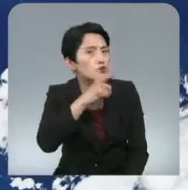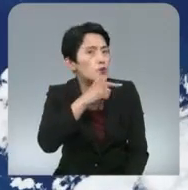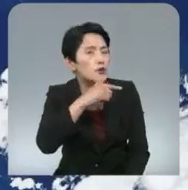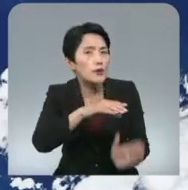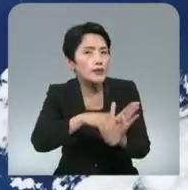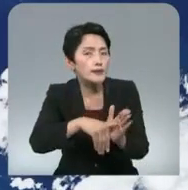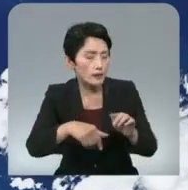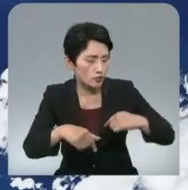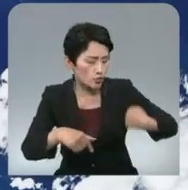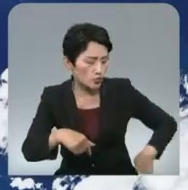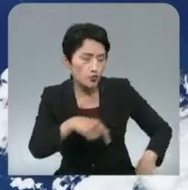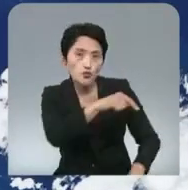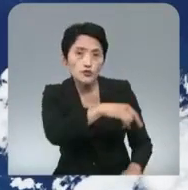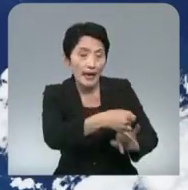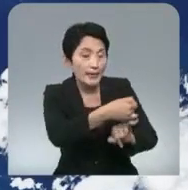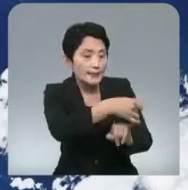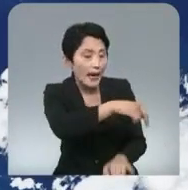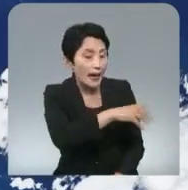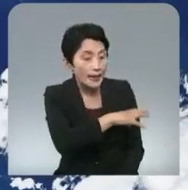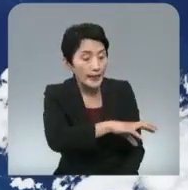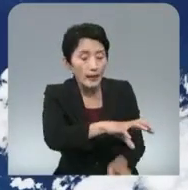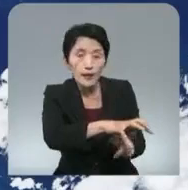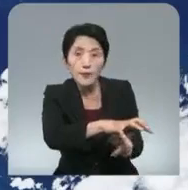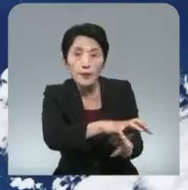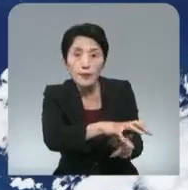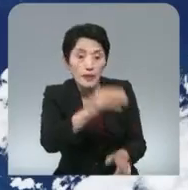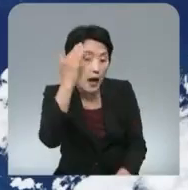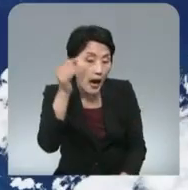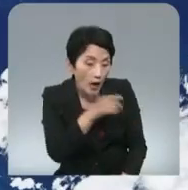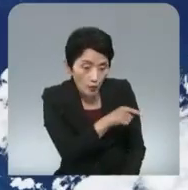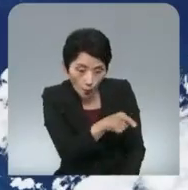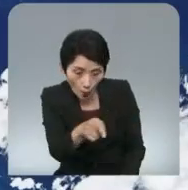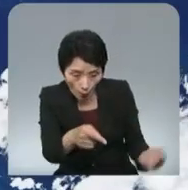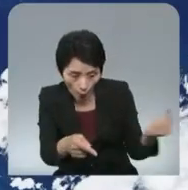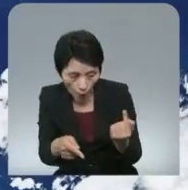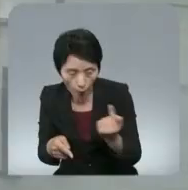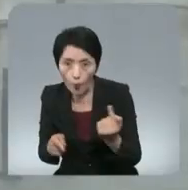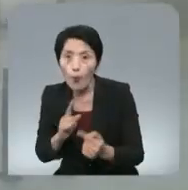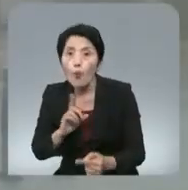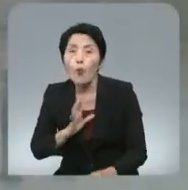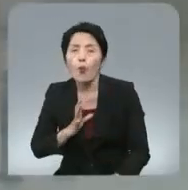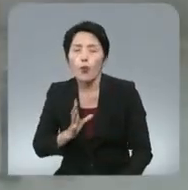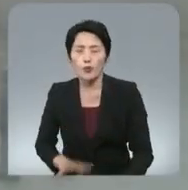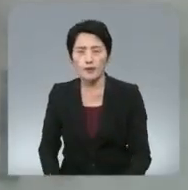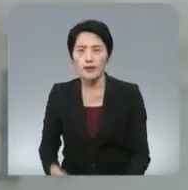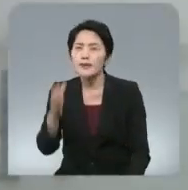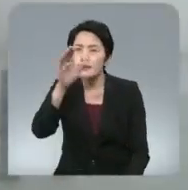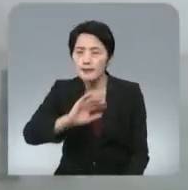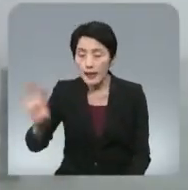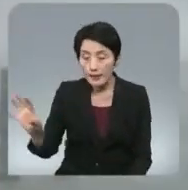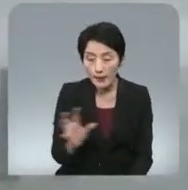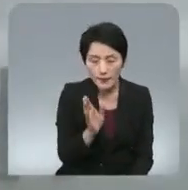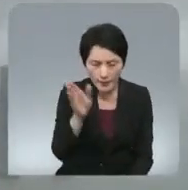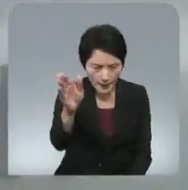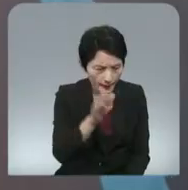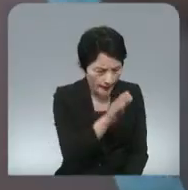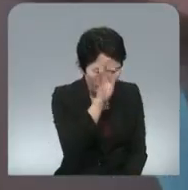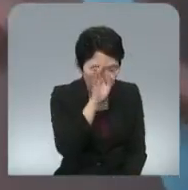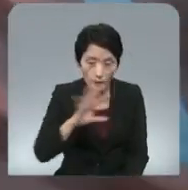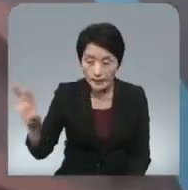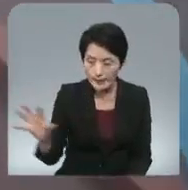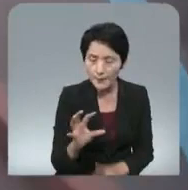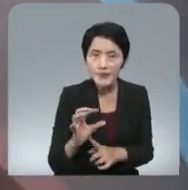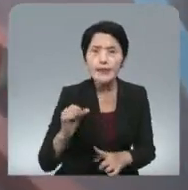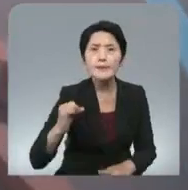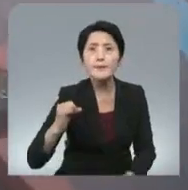này bao sẽ lại dịch lên phía Bắc trong trường hợp đó vào ngày thứ hai tuần sau bảo sẽ có thể tiến vào vùng biển phía Đông Bắc Thượng